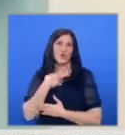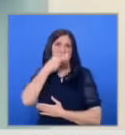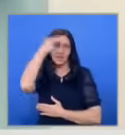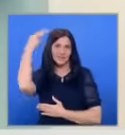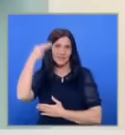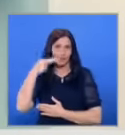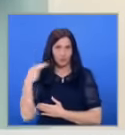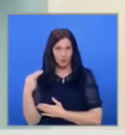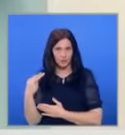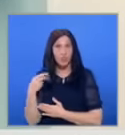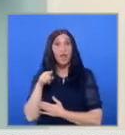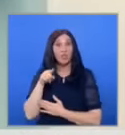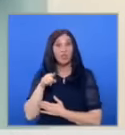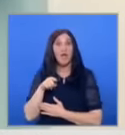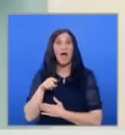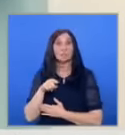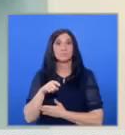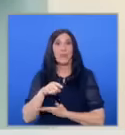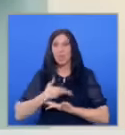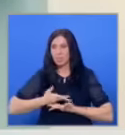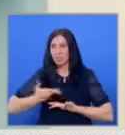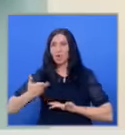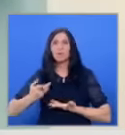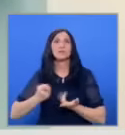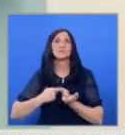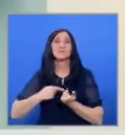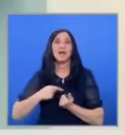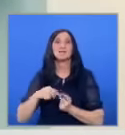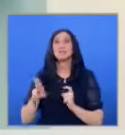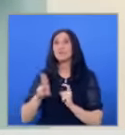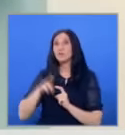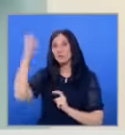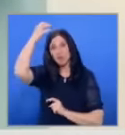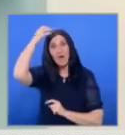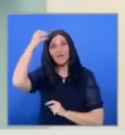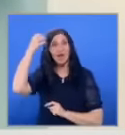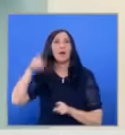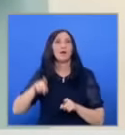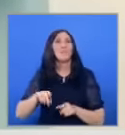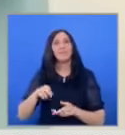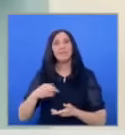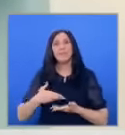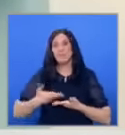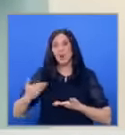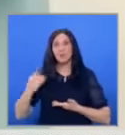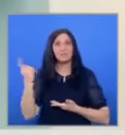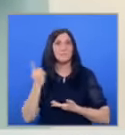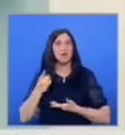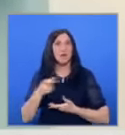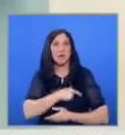институции. Това е дълг на всяка цивилизована държава, дълг и на самата Република Северна